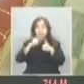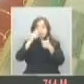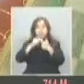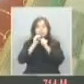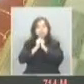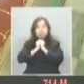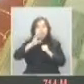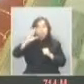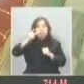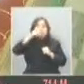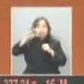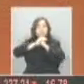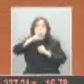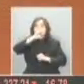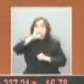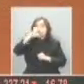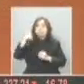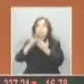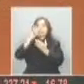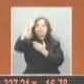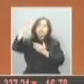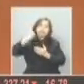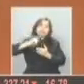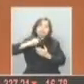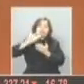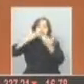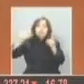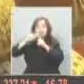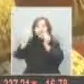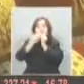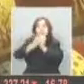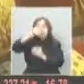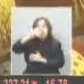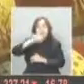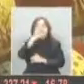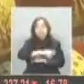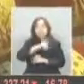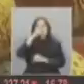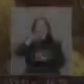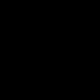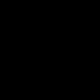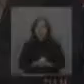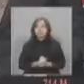น quatreนิญใหญ่ไม่น้อยที่ไปซอทองที่กห้องกงเนองจางราคาถูกกว่าทองที่ขายใแผนดนใหญ่